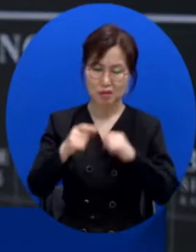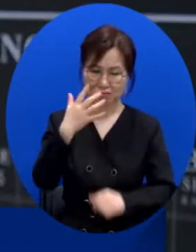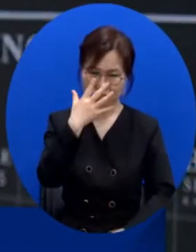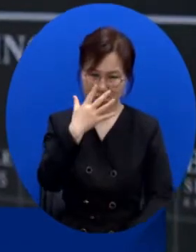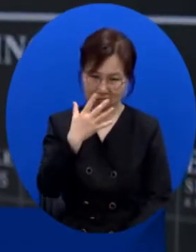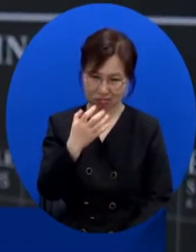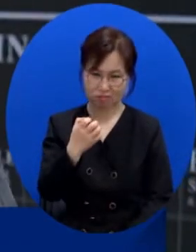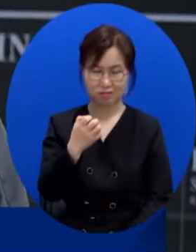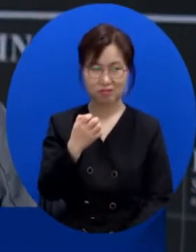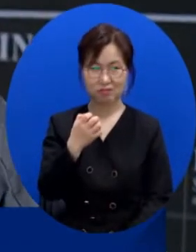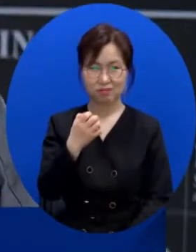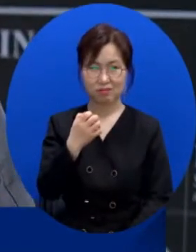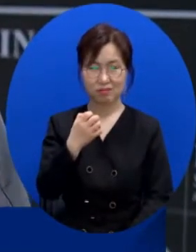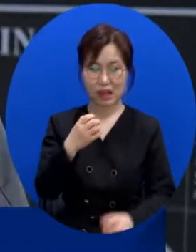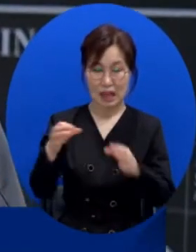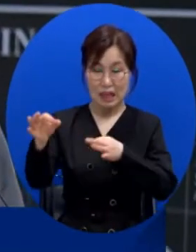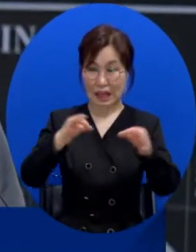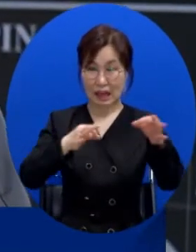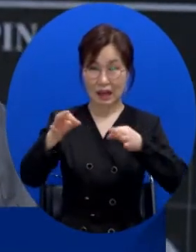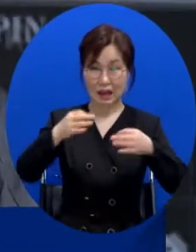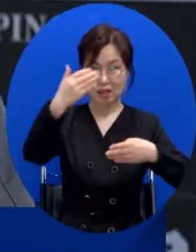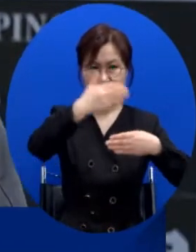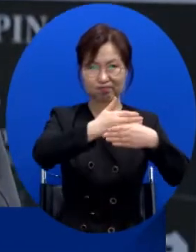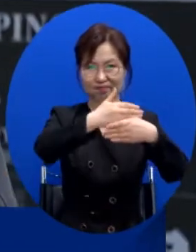that's all because